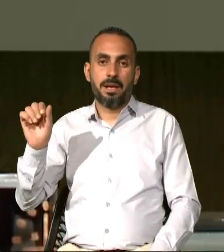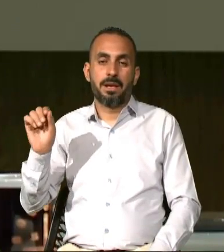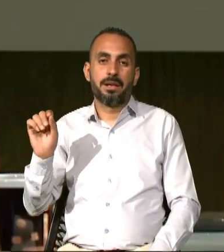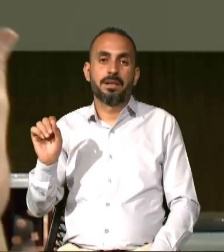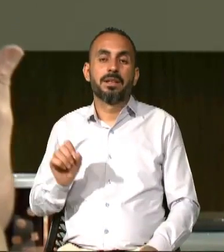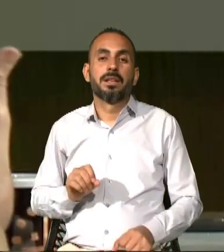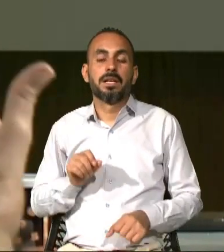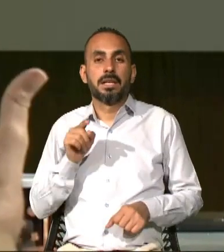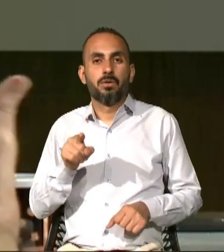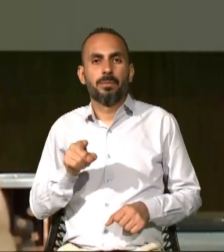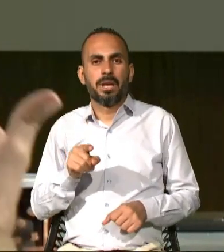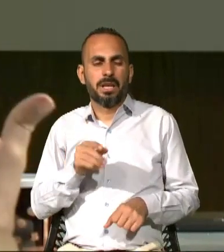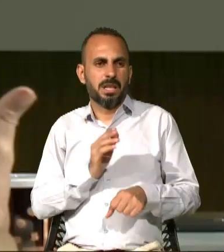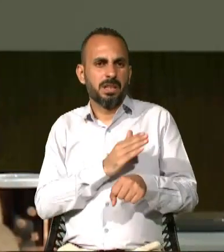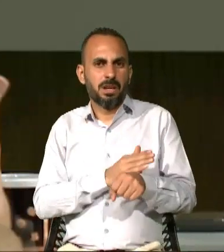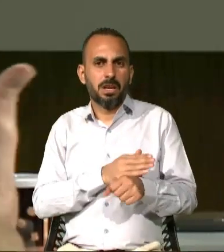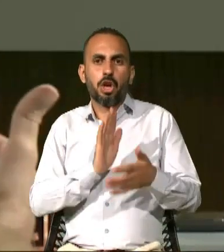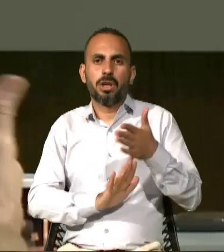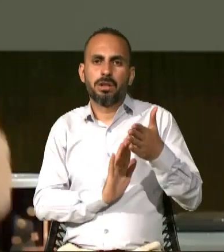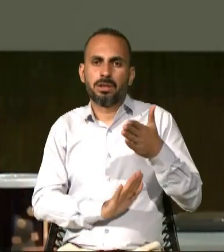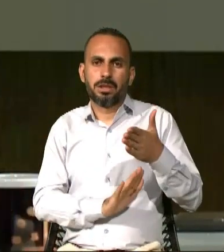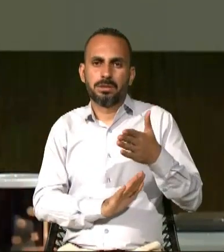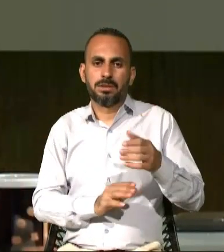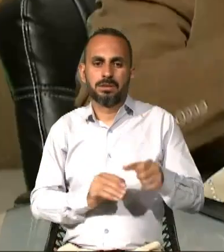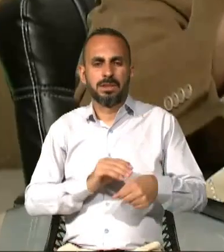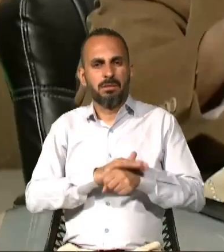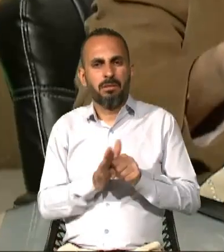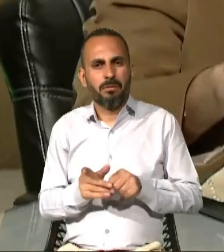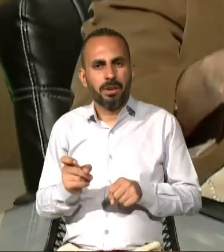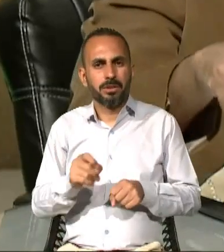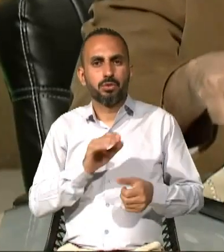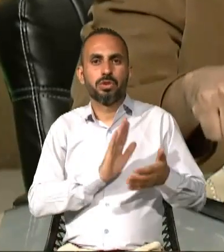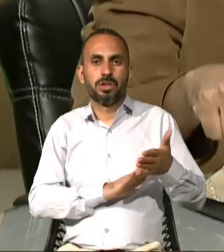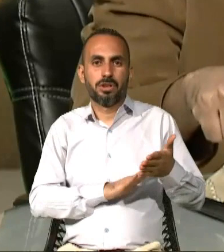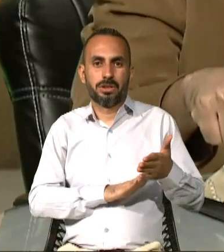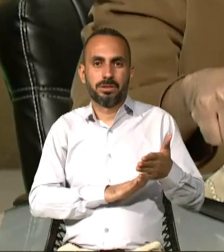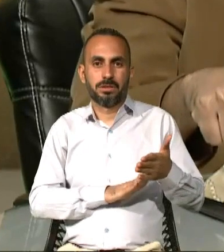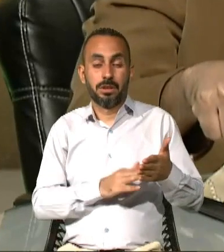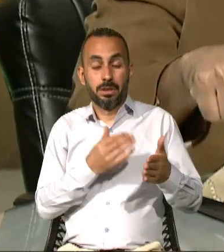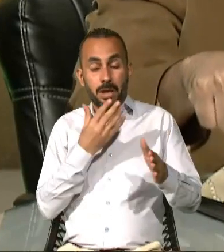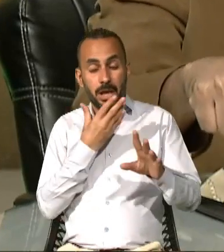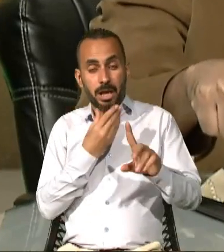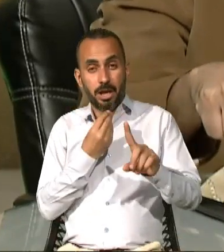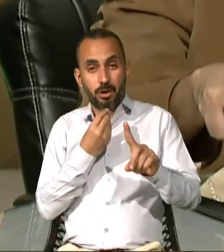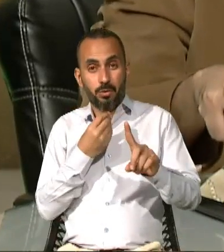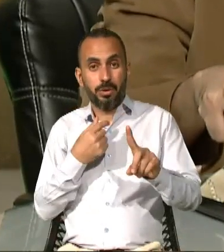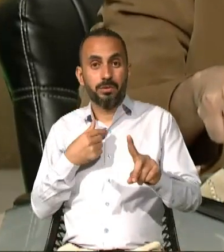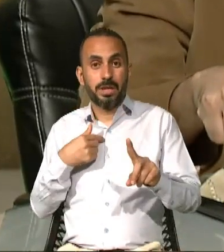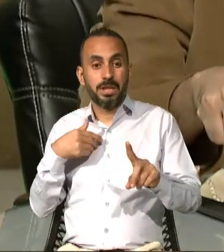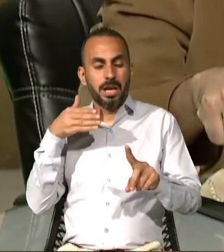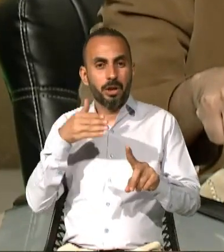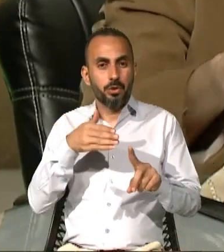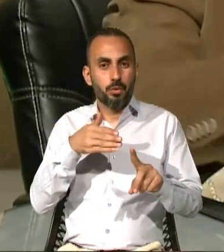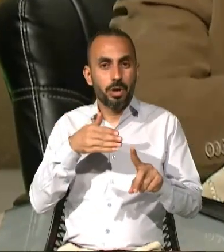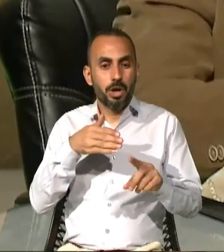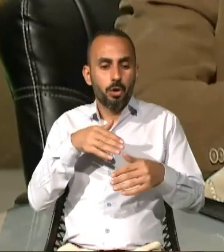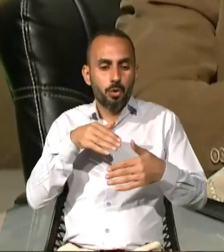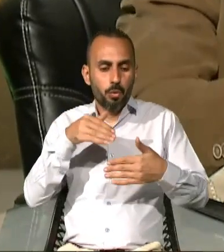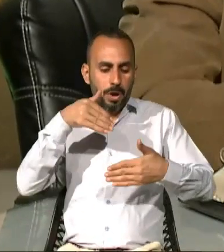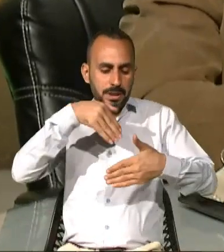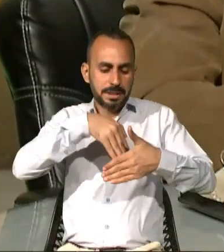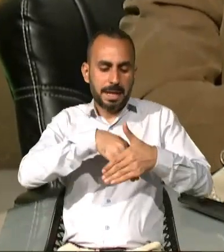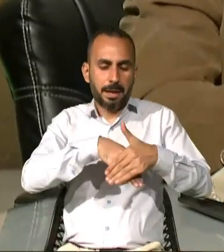فده دي نجاة قريبه وعظيمه. اقدر اقول اقدر استخبى في الرب في قلب هذه الاحداث